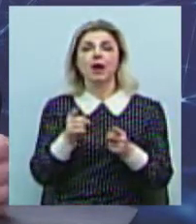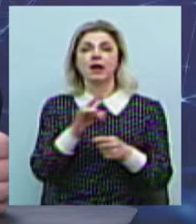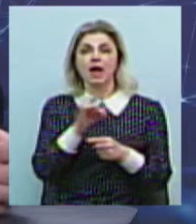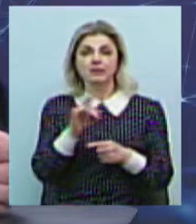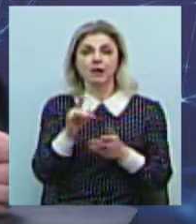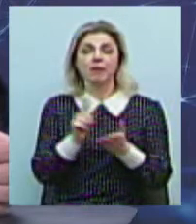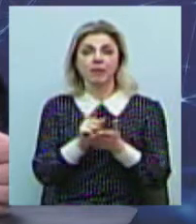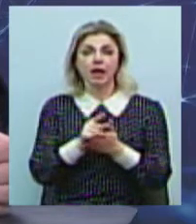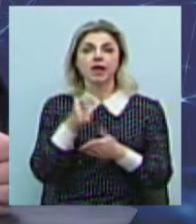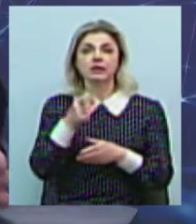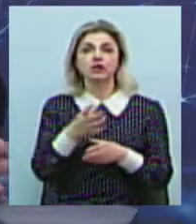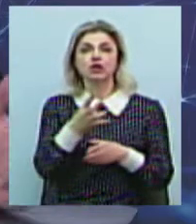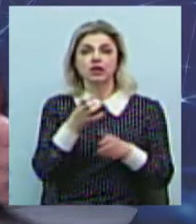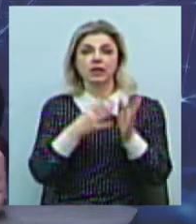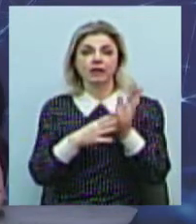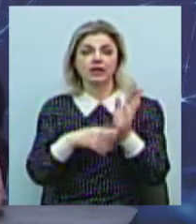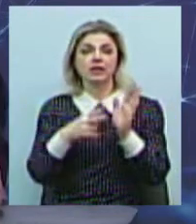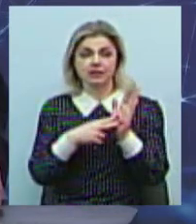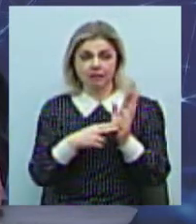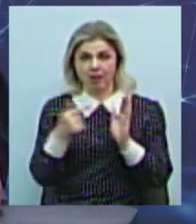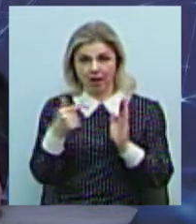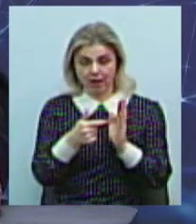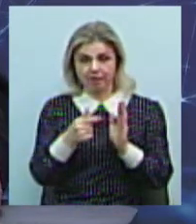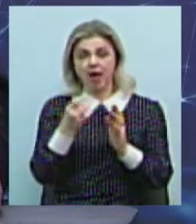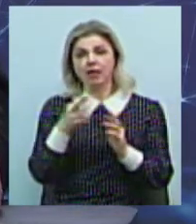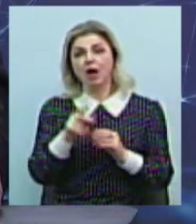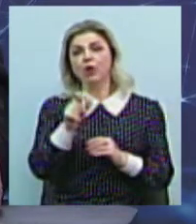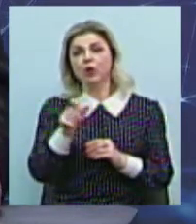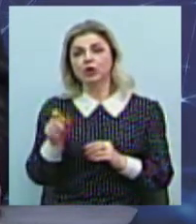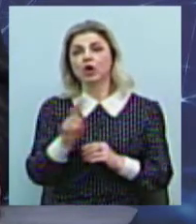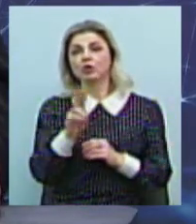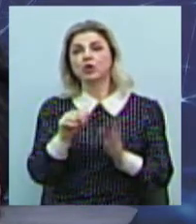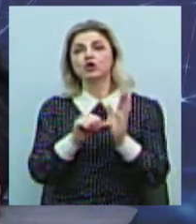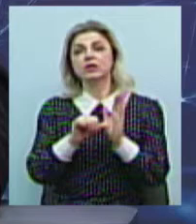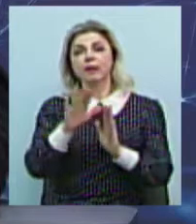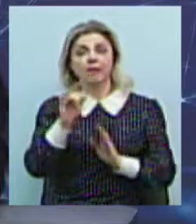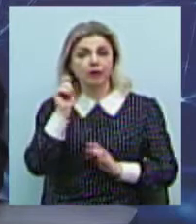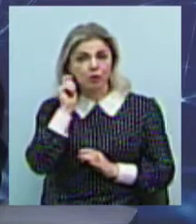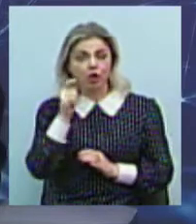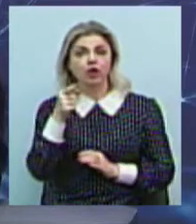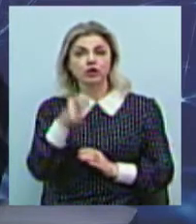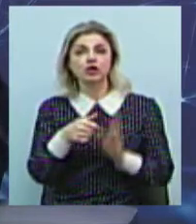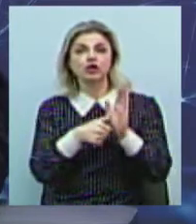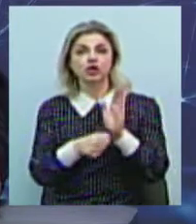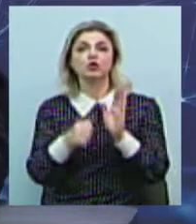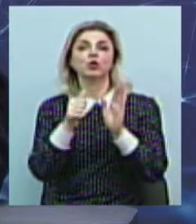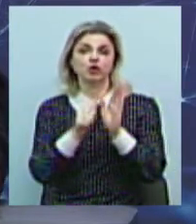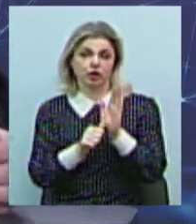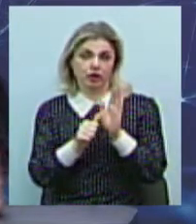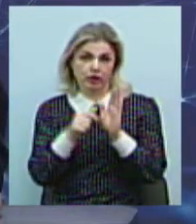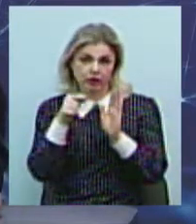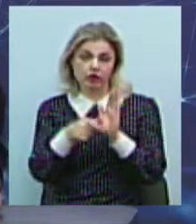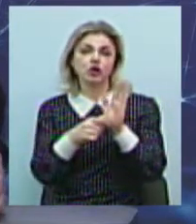це 1497 гривень, як я вже сказав. А для осіб, які досягли 65 років, 1660, ну, і мають відповідний